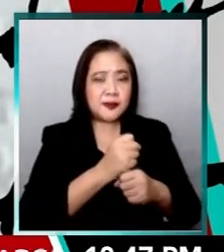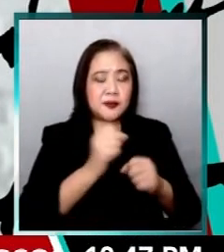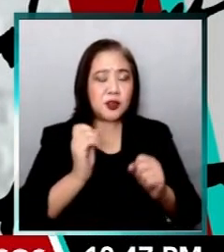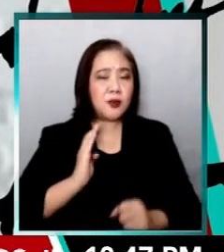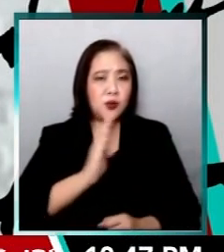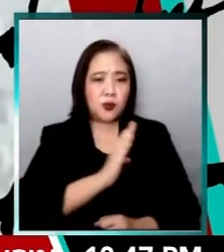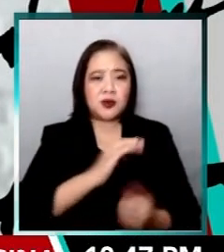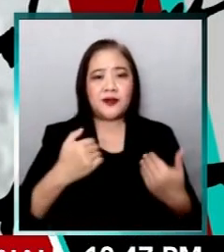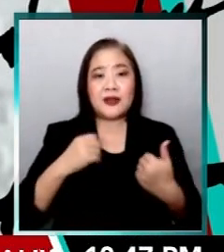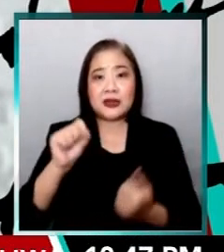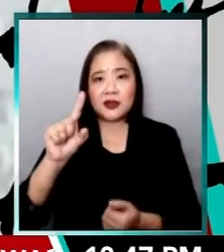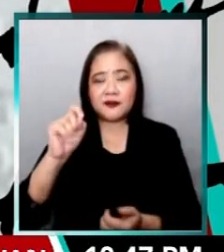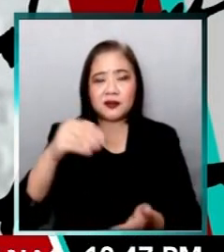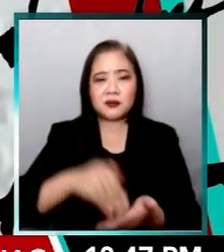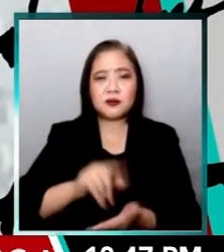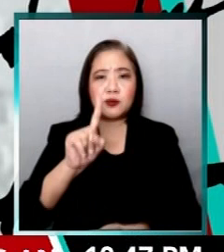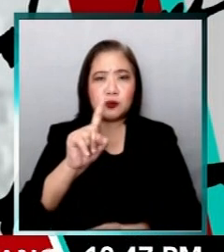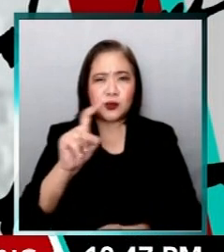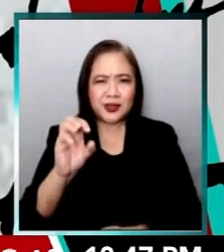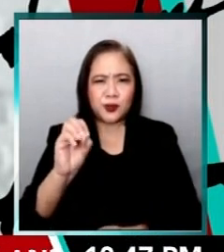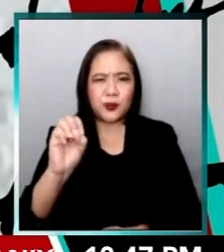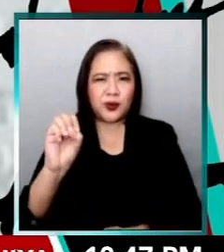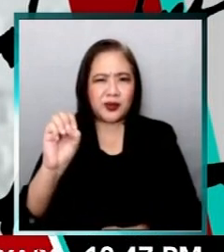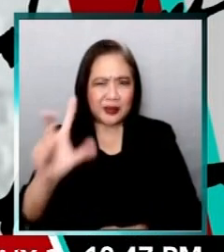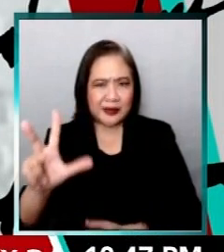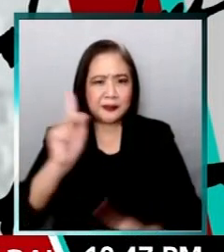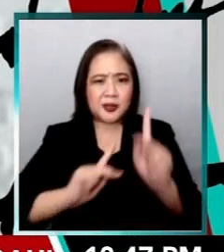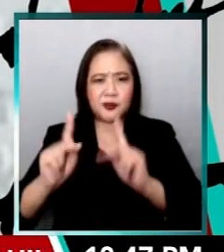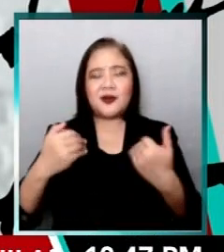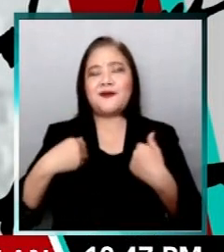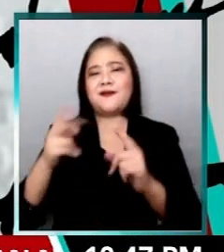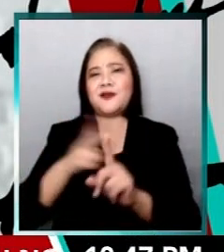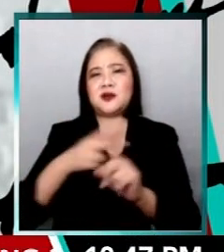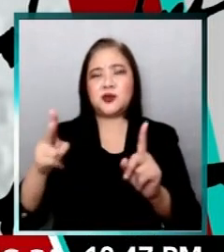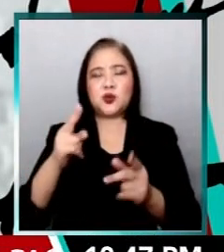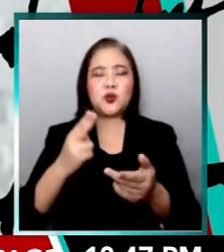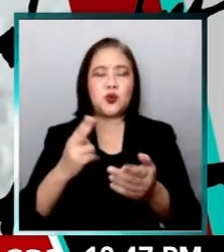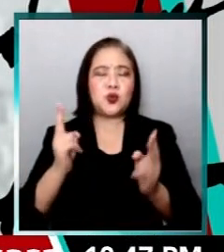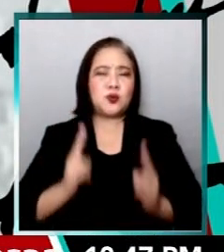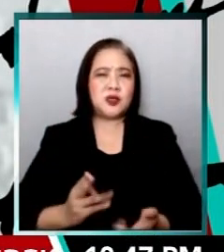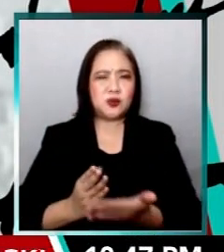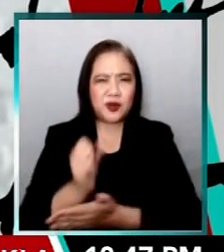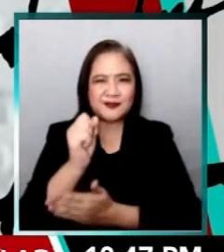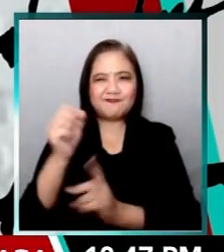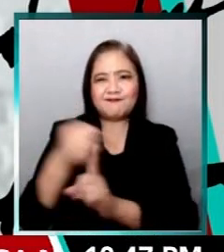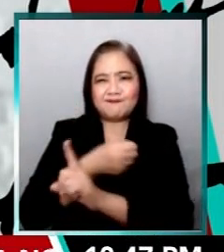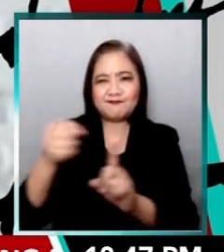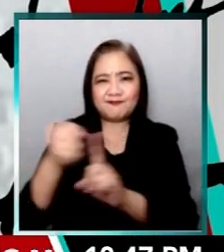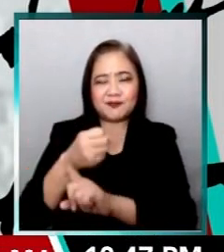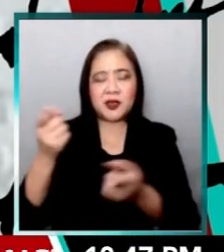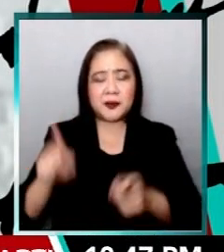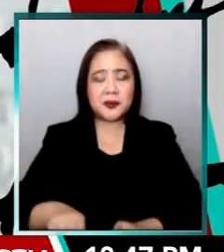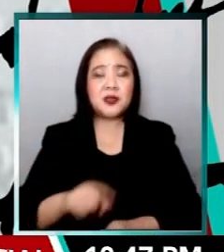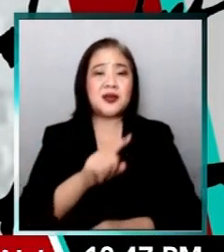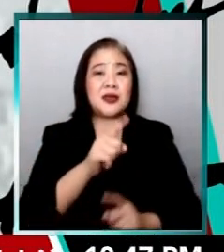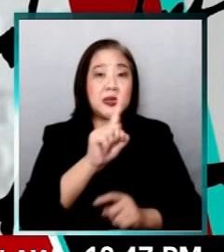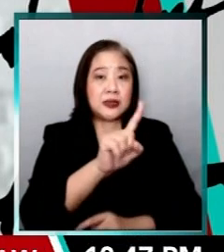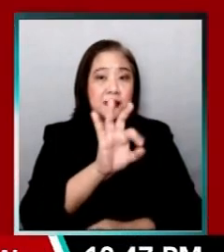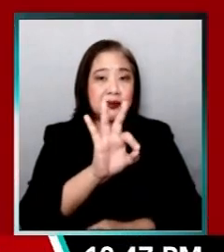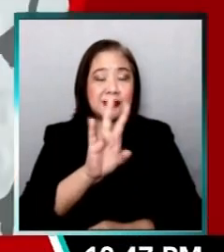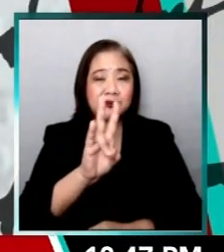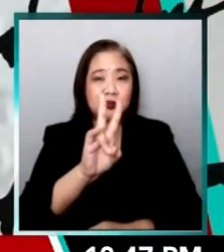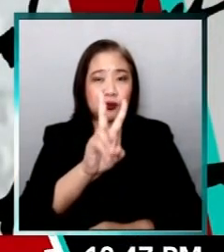11,103 ang kinikilalang mga biktima ng human rights violations mula 1972 hanggang